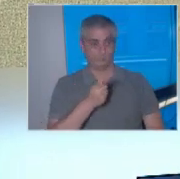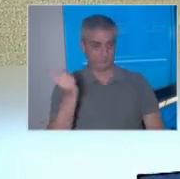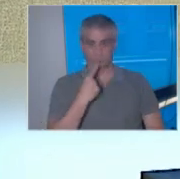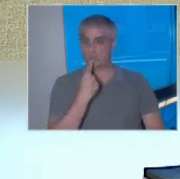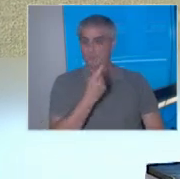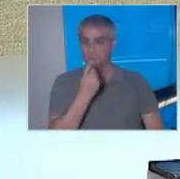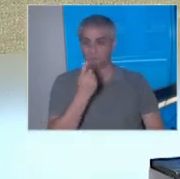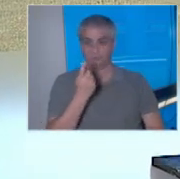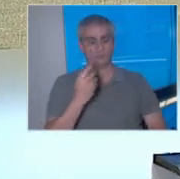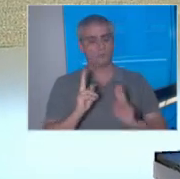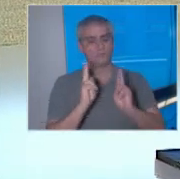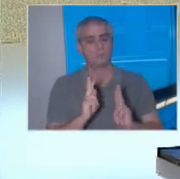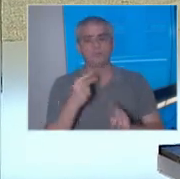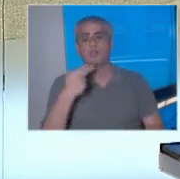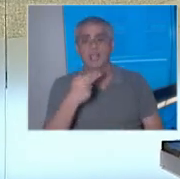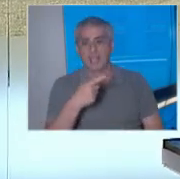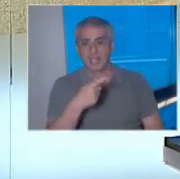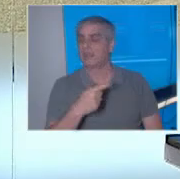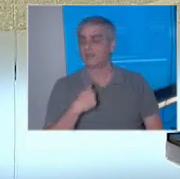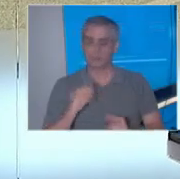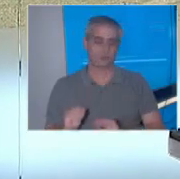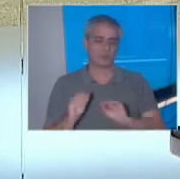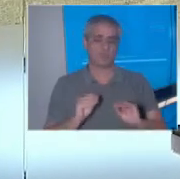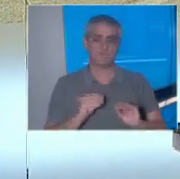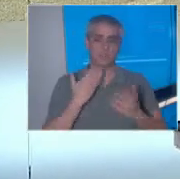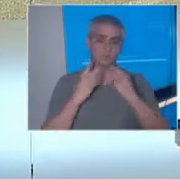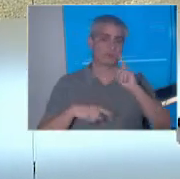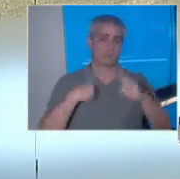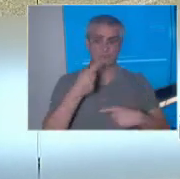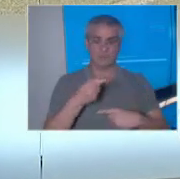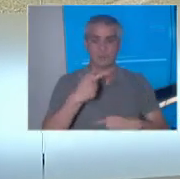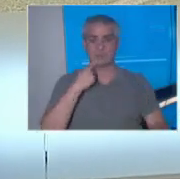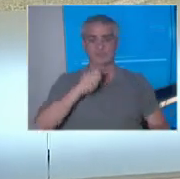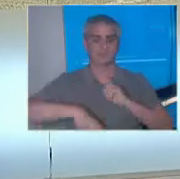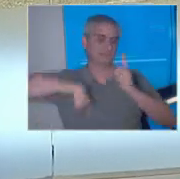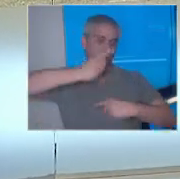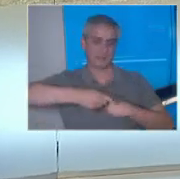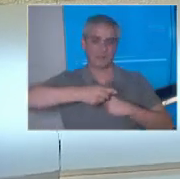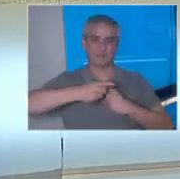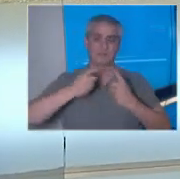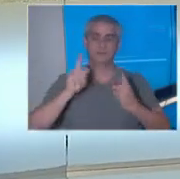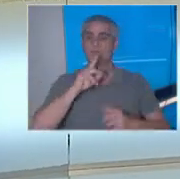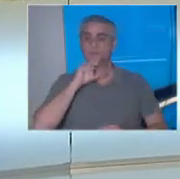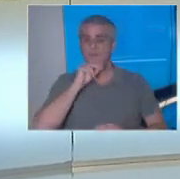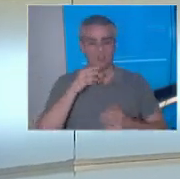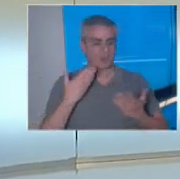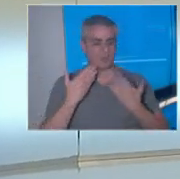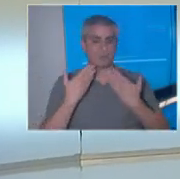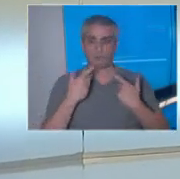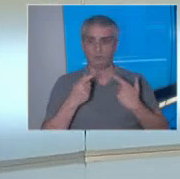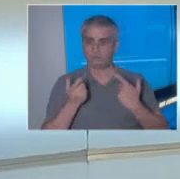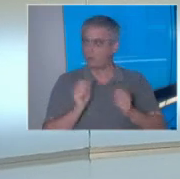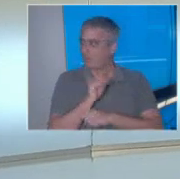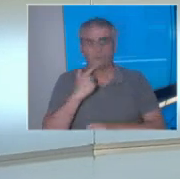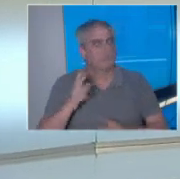כשהוא אמר שהוא משה בהי, הוא אמר, אנחנו נעביר את זה למושב הבא, מושב זה. לכנסת הבא. כן, לכנסת הבא, זאת זה שהוא התבלב, הוא דיבר על מושב. ואז